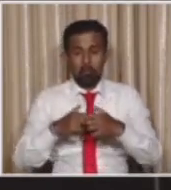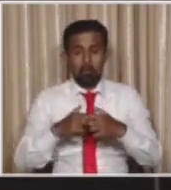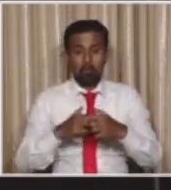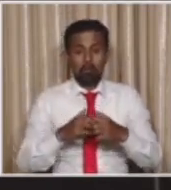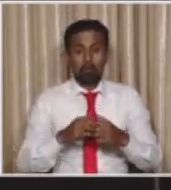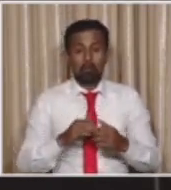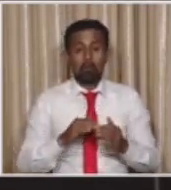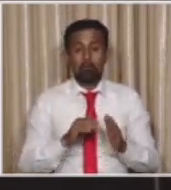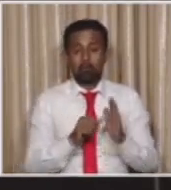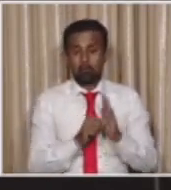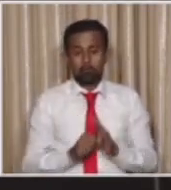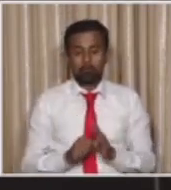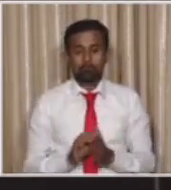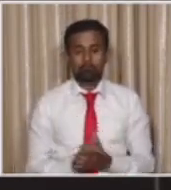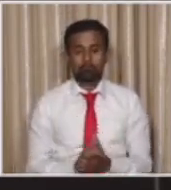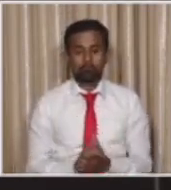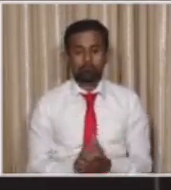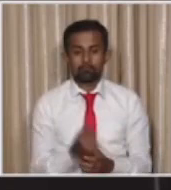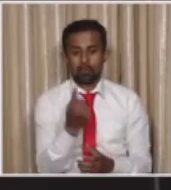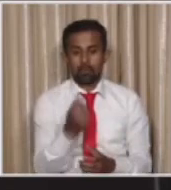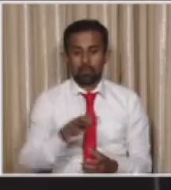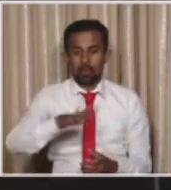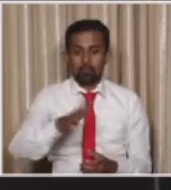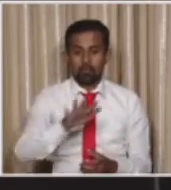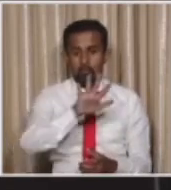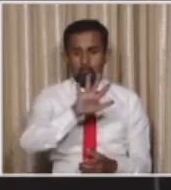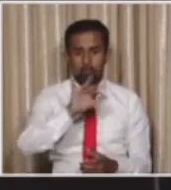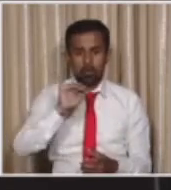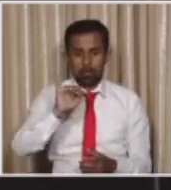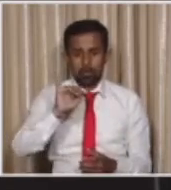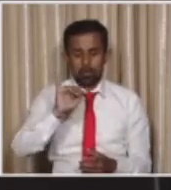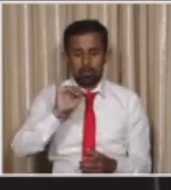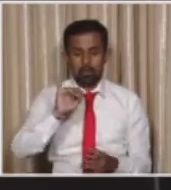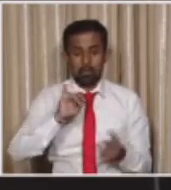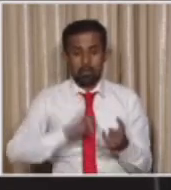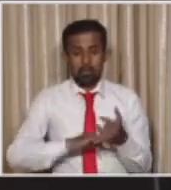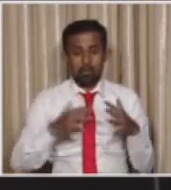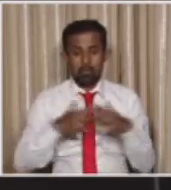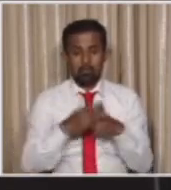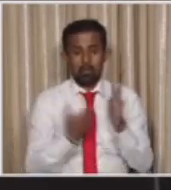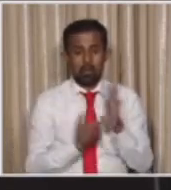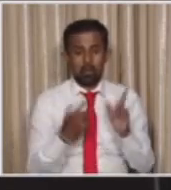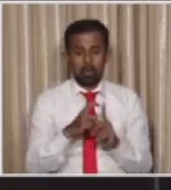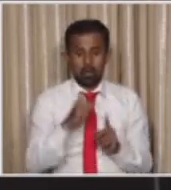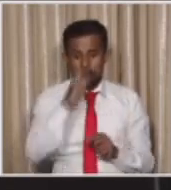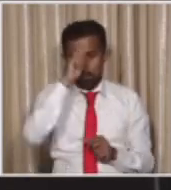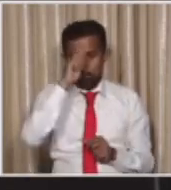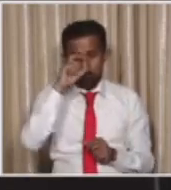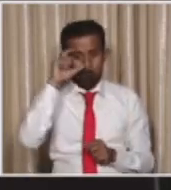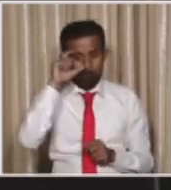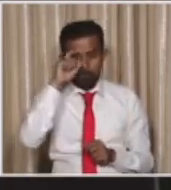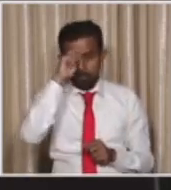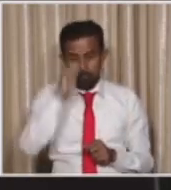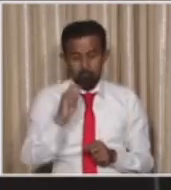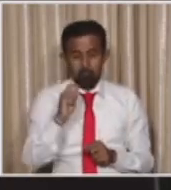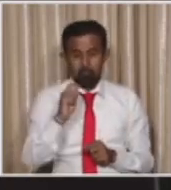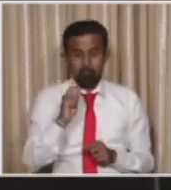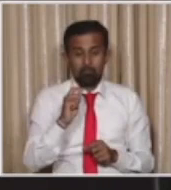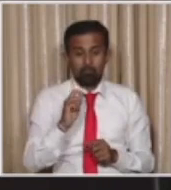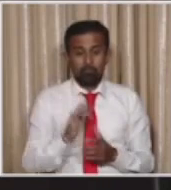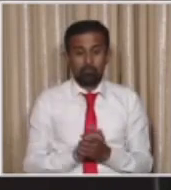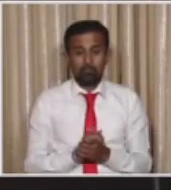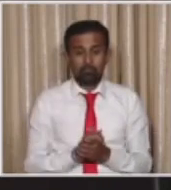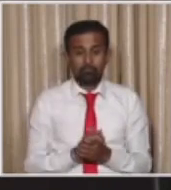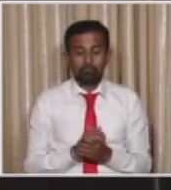ඉතින් වගේ තමයි. Honorable member, please wind up. 1956 දී SWD බණ්ඩාරනායක මැතුමා ගෙනව Social Disability